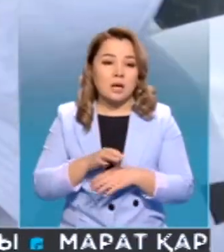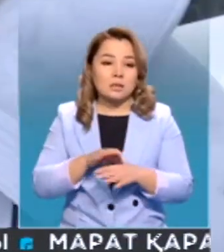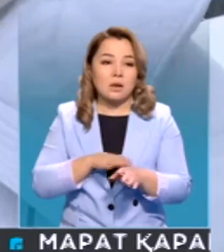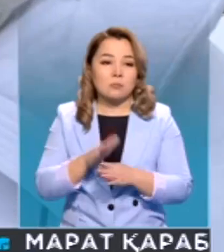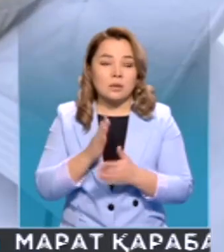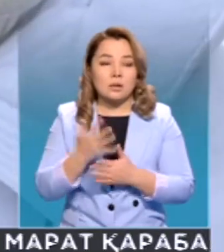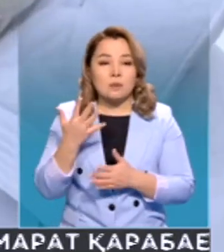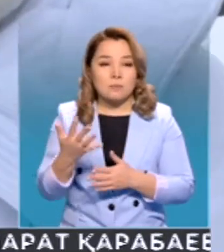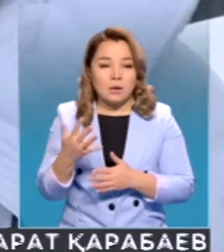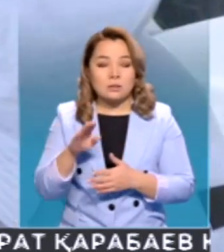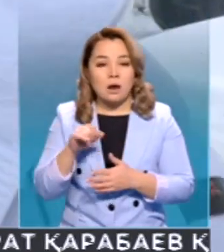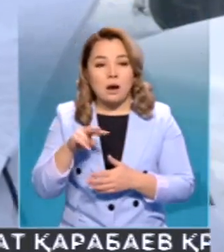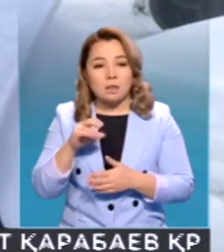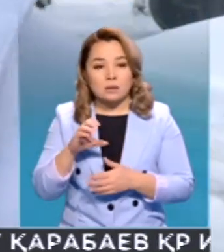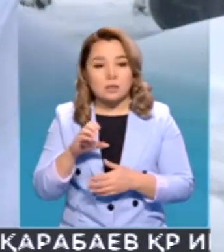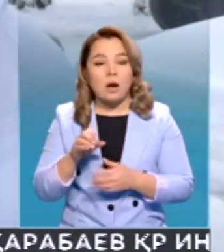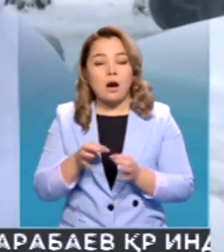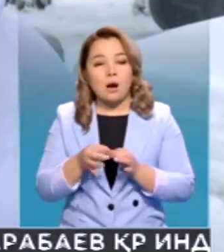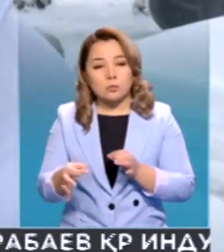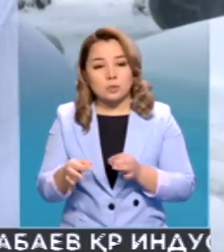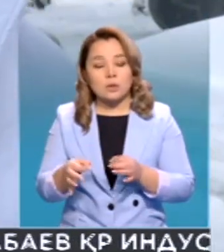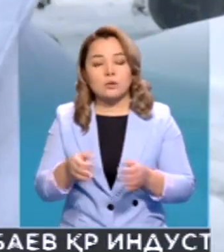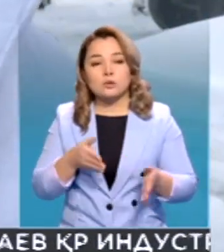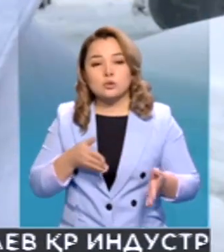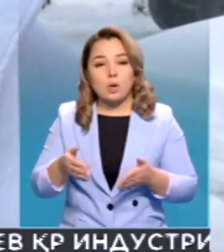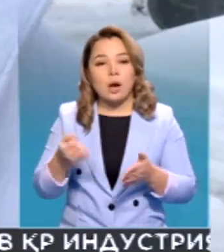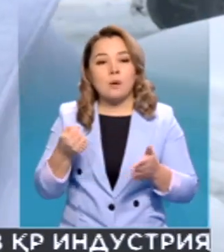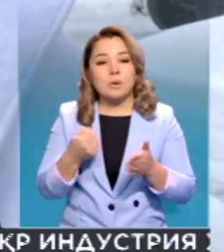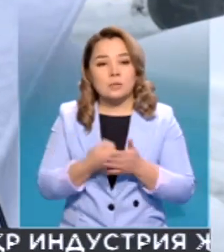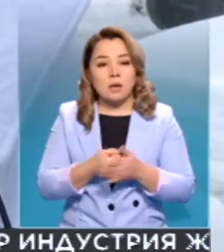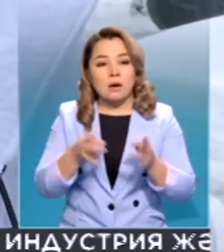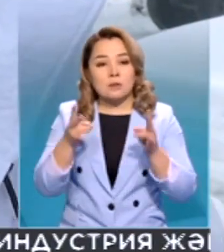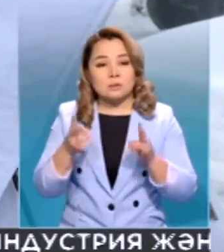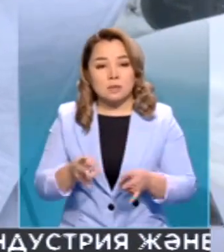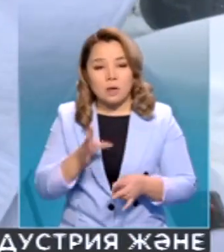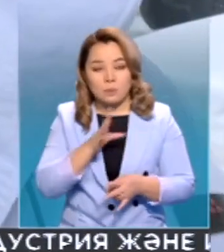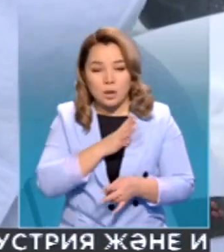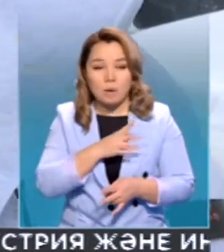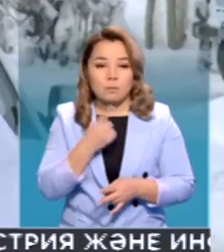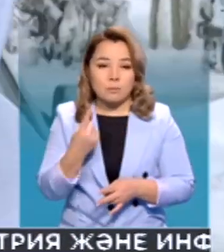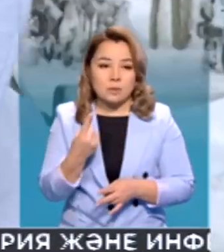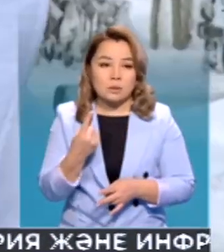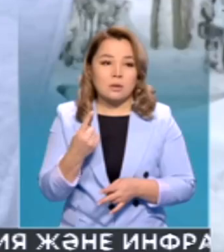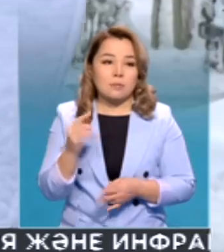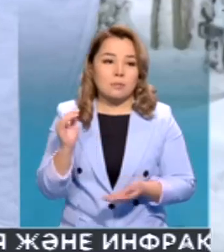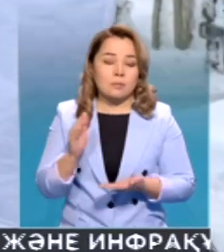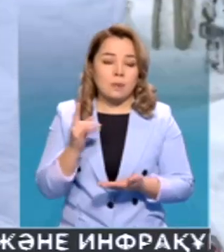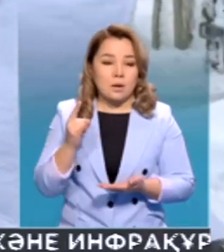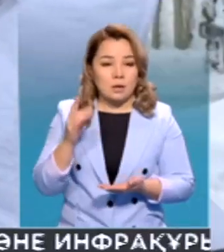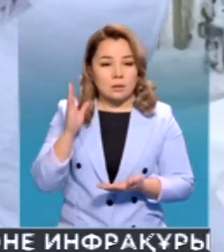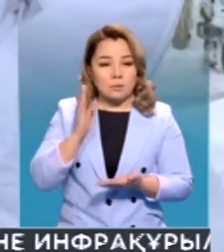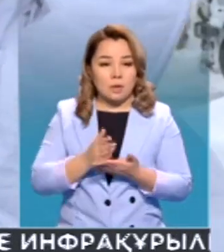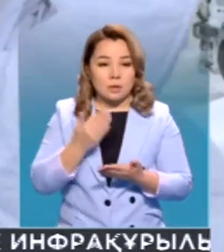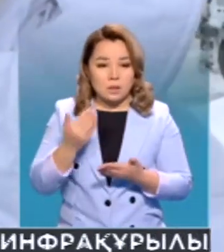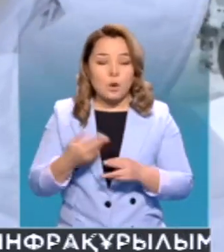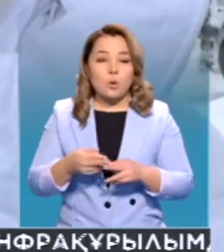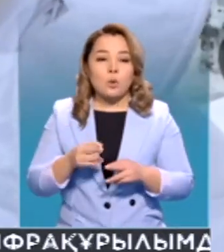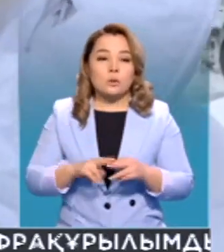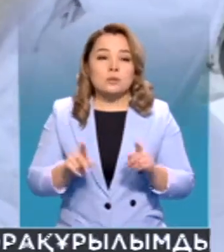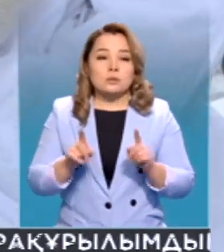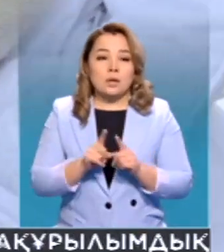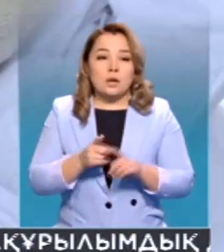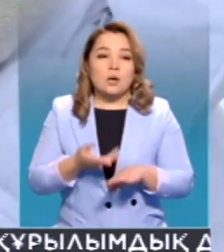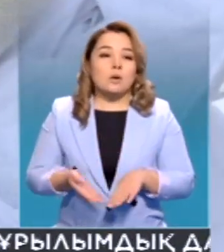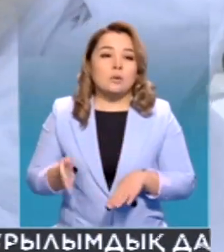ішінде 5-еуі Талас ауданында жол апатынан зақым алғандар. Бір баламыз оған жаңағы